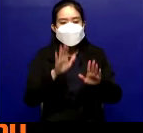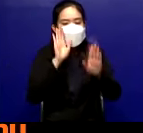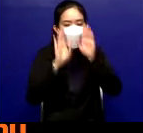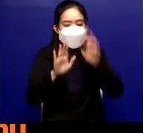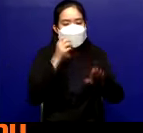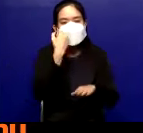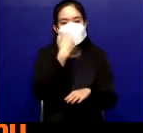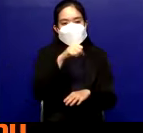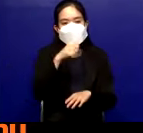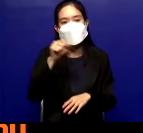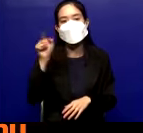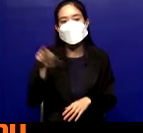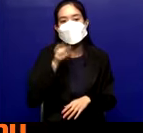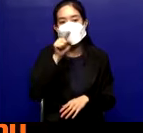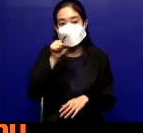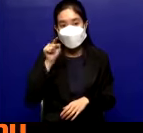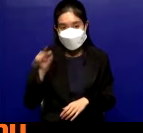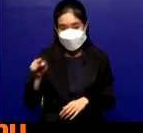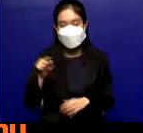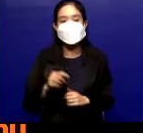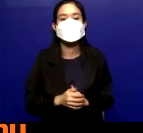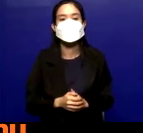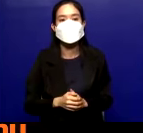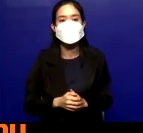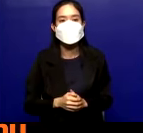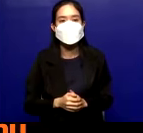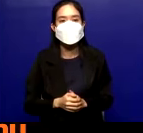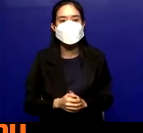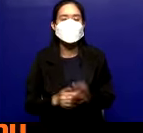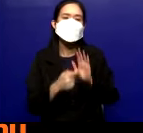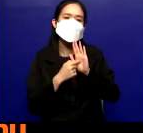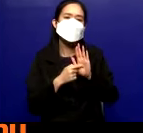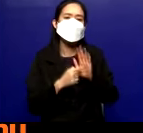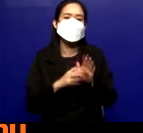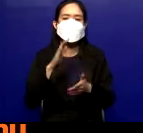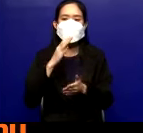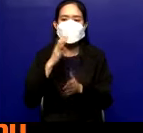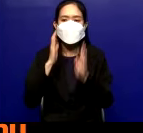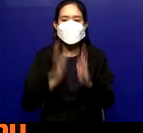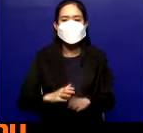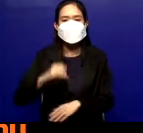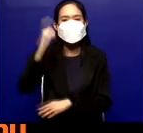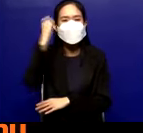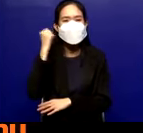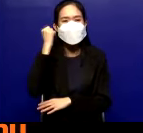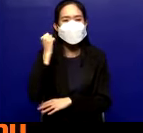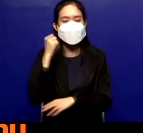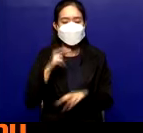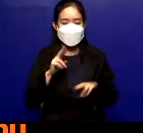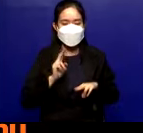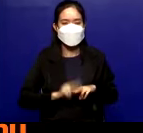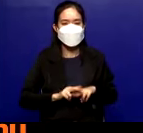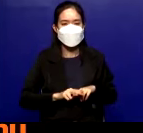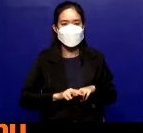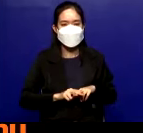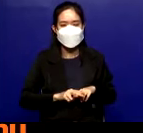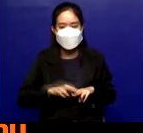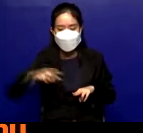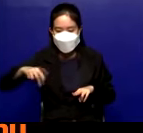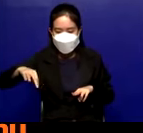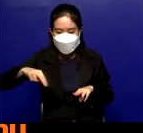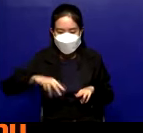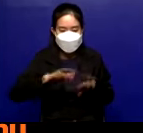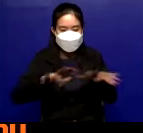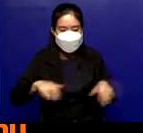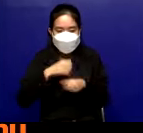10% คนทั่วไปขึ้นรถเมย์ยังมีน้ำใจลุกให้เด็กคนแก่คนพิการนั่งเลยค่ะแต่รัฐบาลชุดนี้กับรังแกเด็กสตรีคนแก่คนพิการ